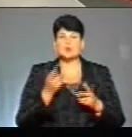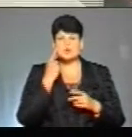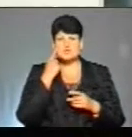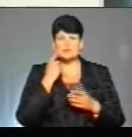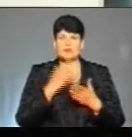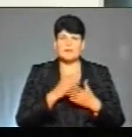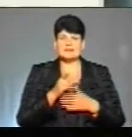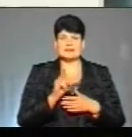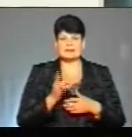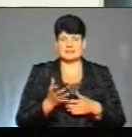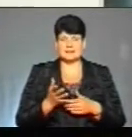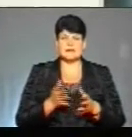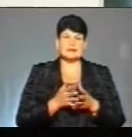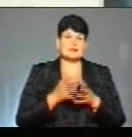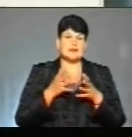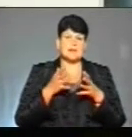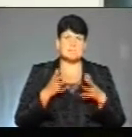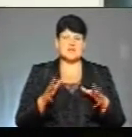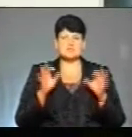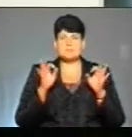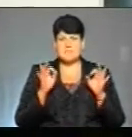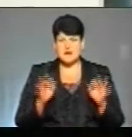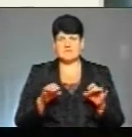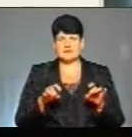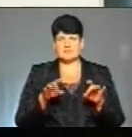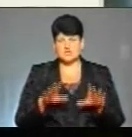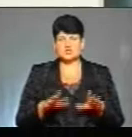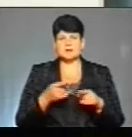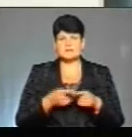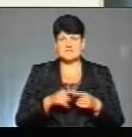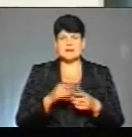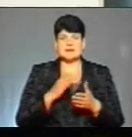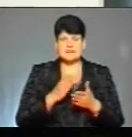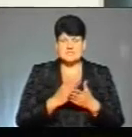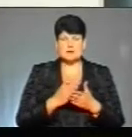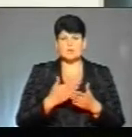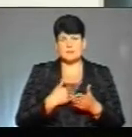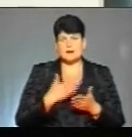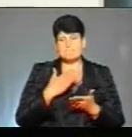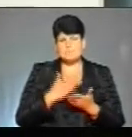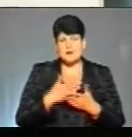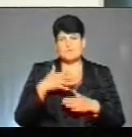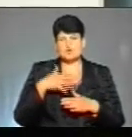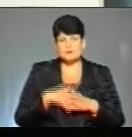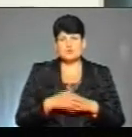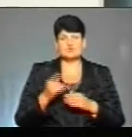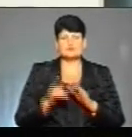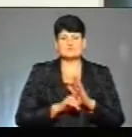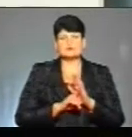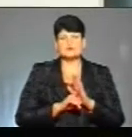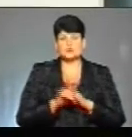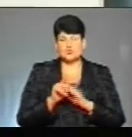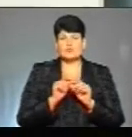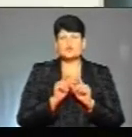оцінку має з її дитини. Найбільш правильним, хорошим рішенням це є, адже ми маємо розуміти, що в початковій школі